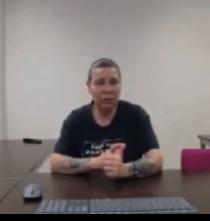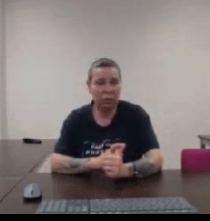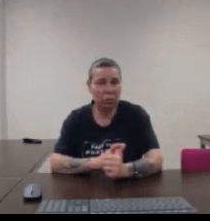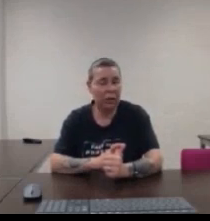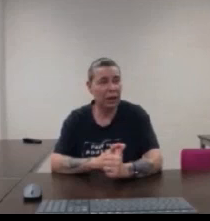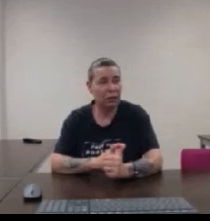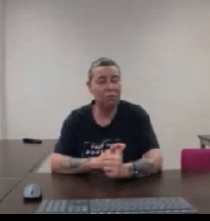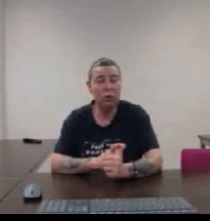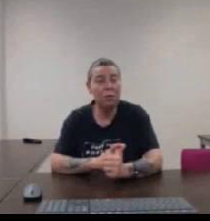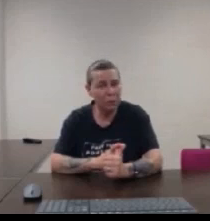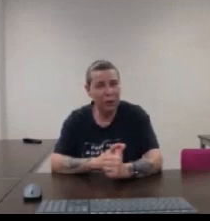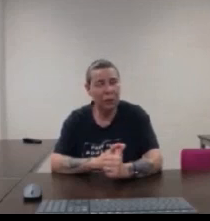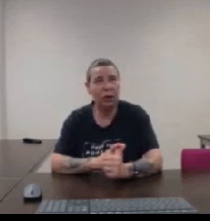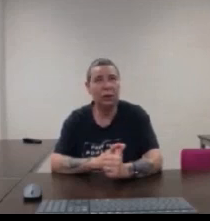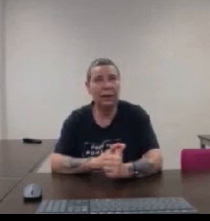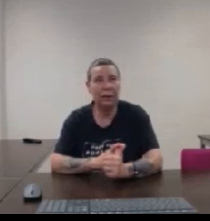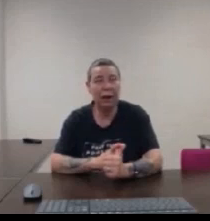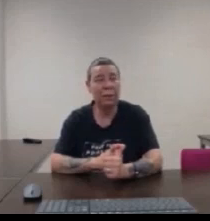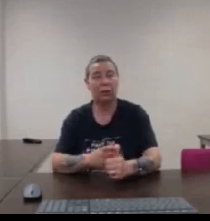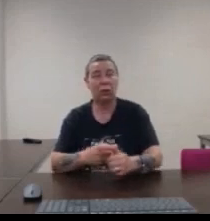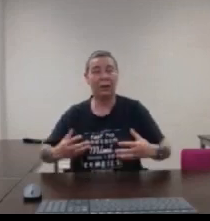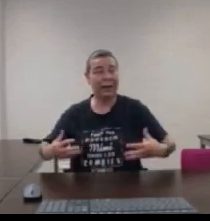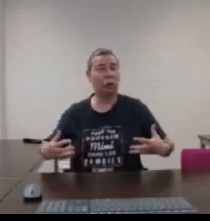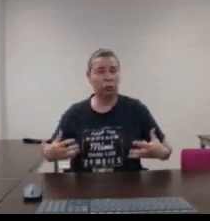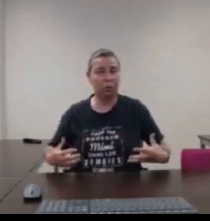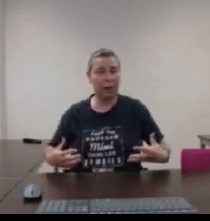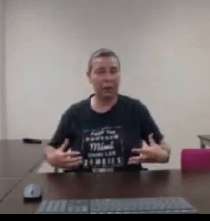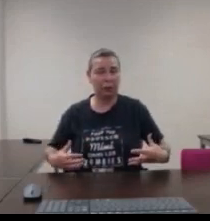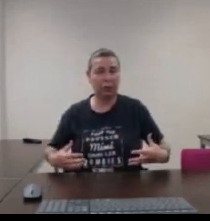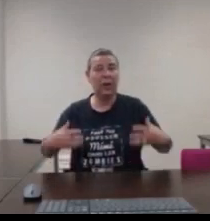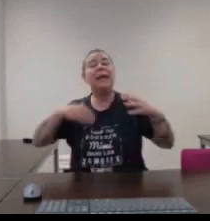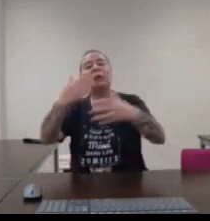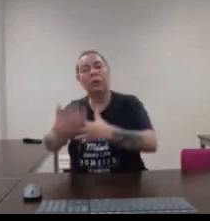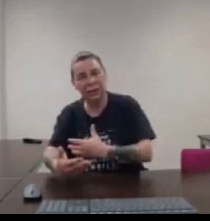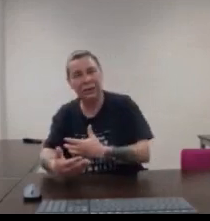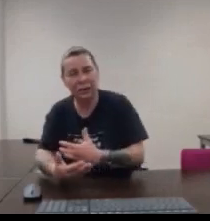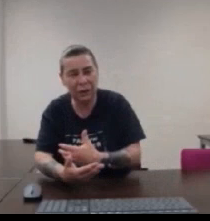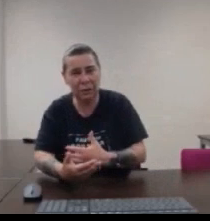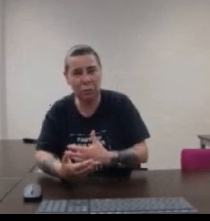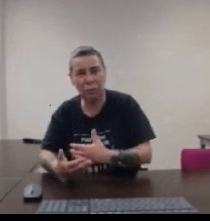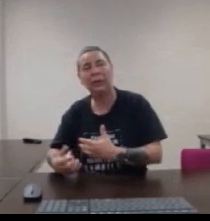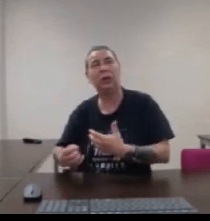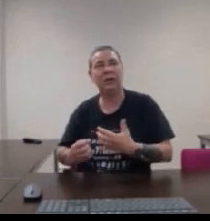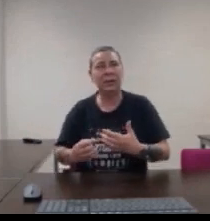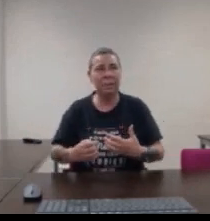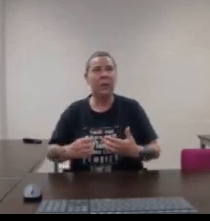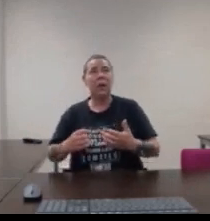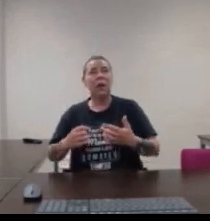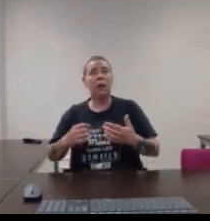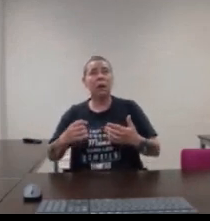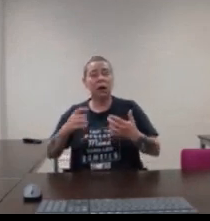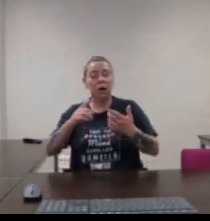de sollicitations et de malmener votre colonne vertébrale parce qu'elle va être tendue en permanence et donc les disques intervertébraux vont être